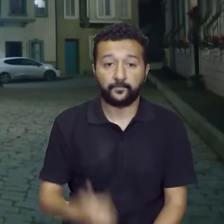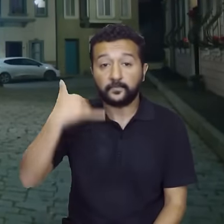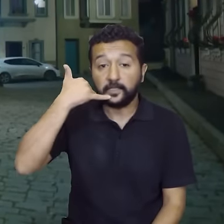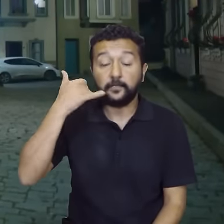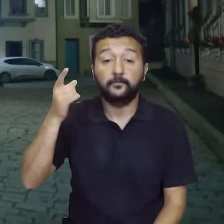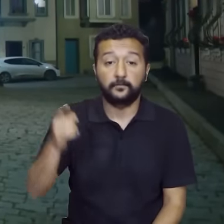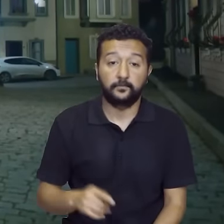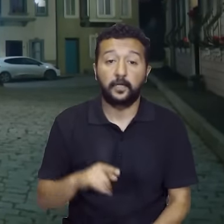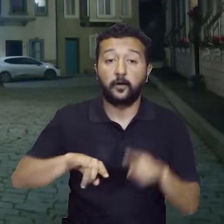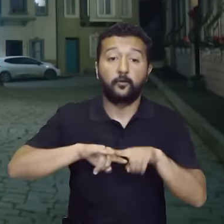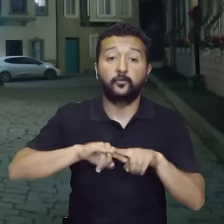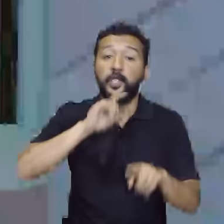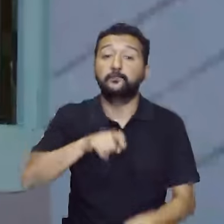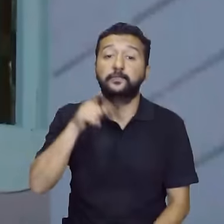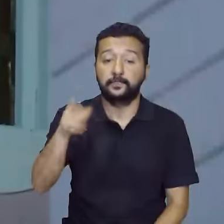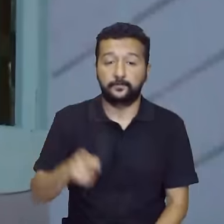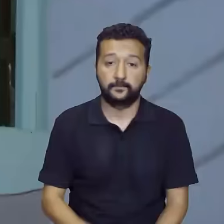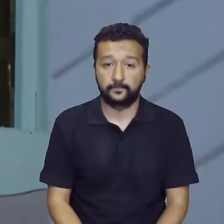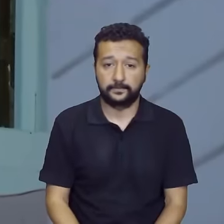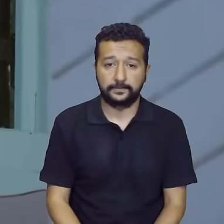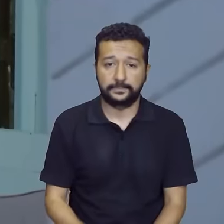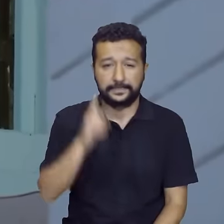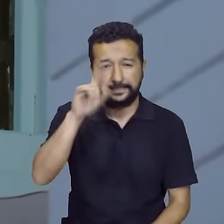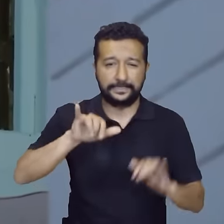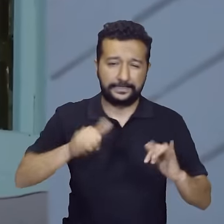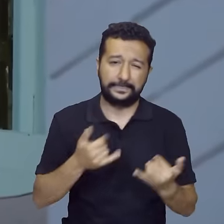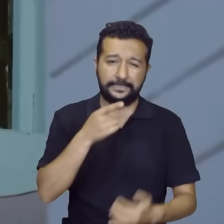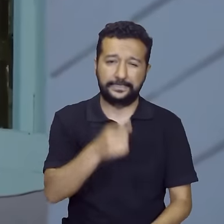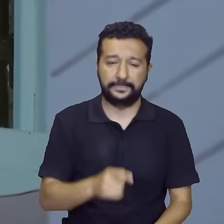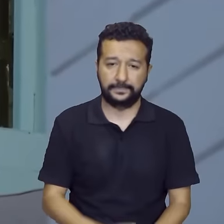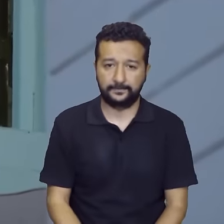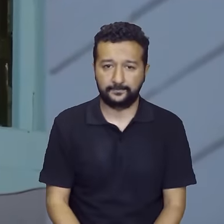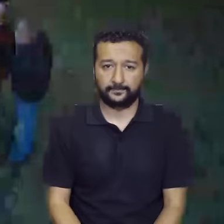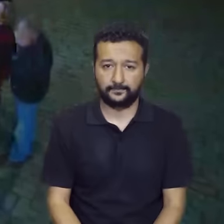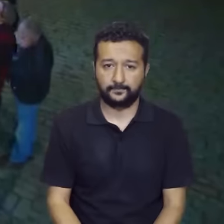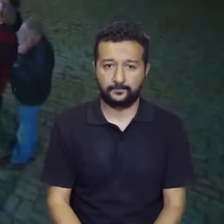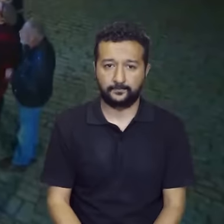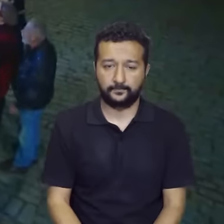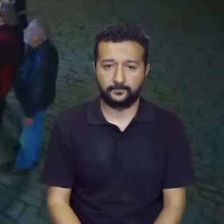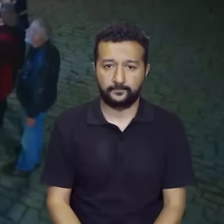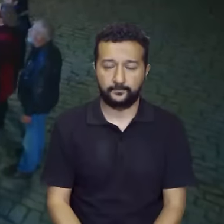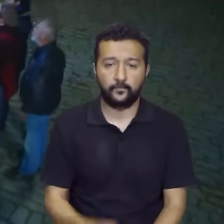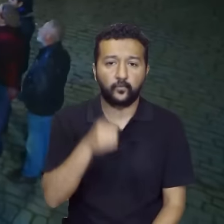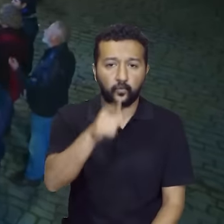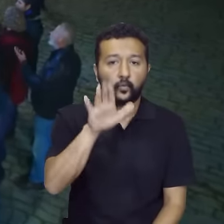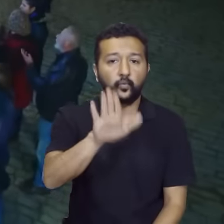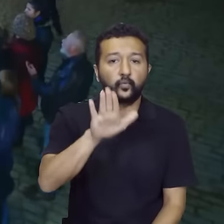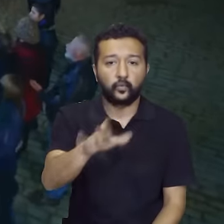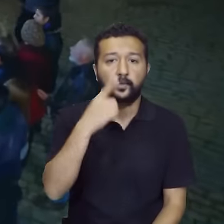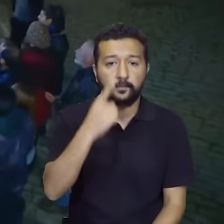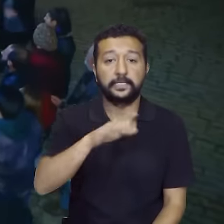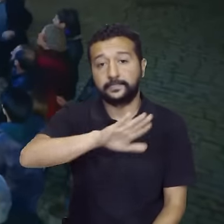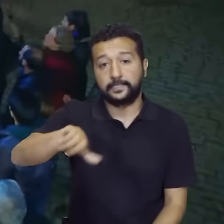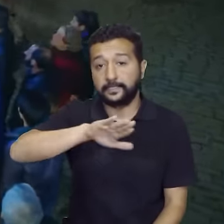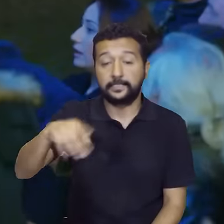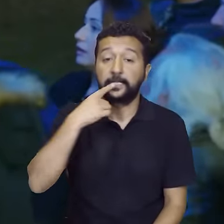Alo, Hulusi amca. Ay. Ayşen vurunuyor, mahalleli dükkan kapısına birikmiş. Durun, durun, durun bakayım.